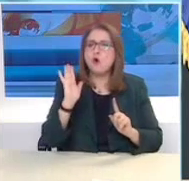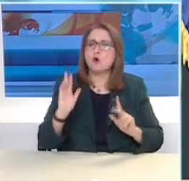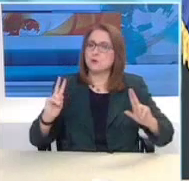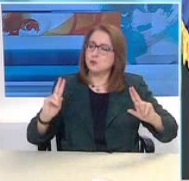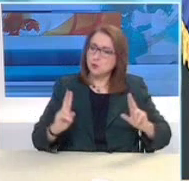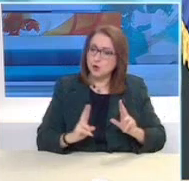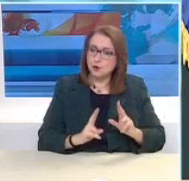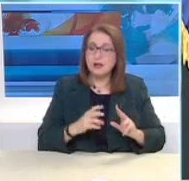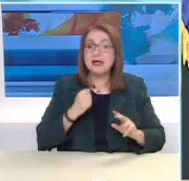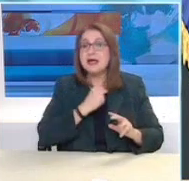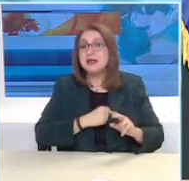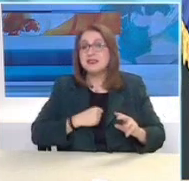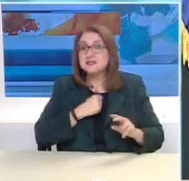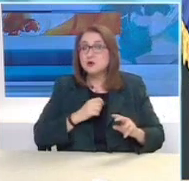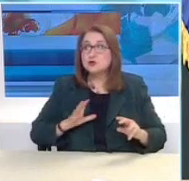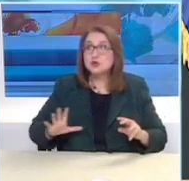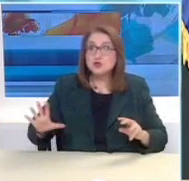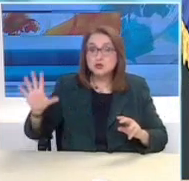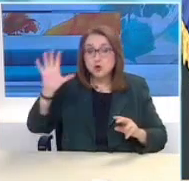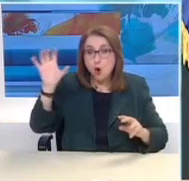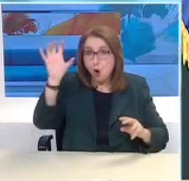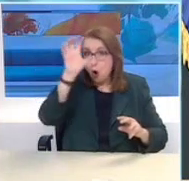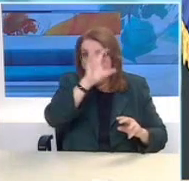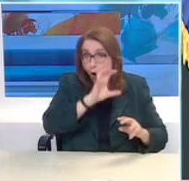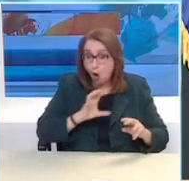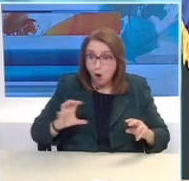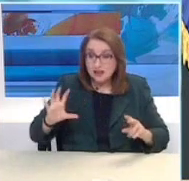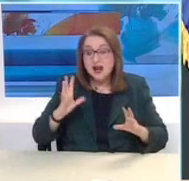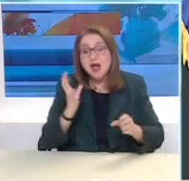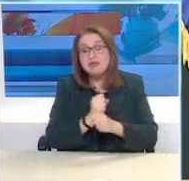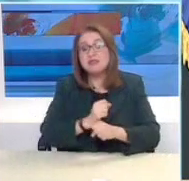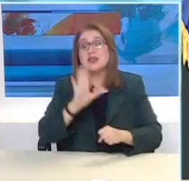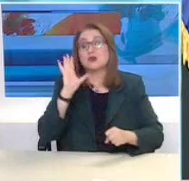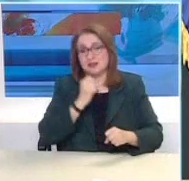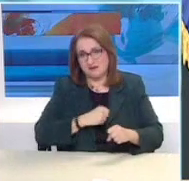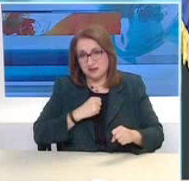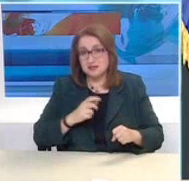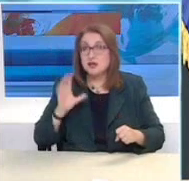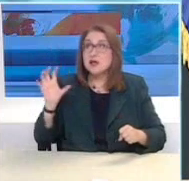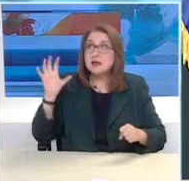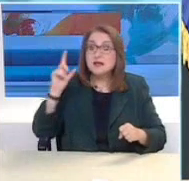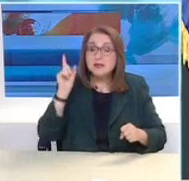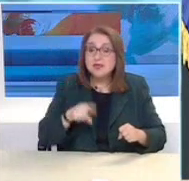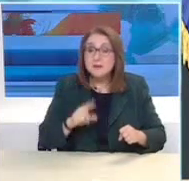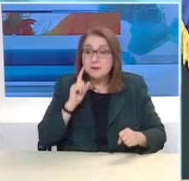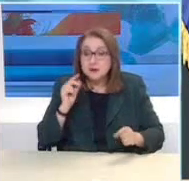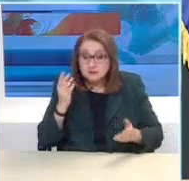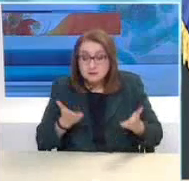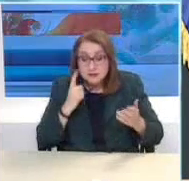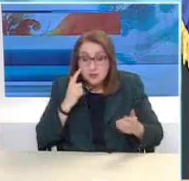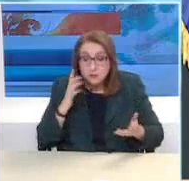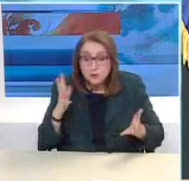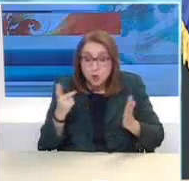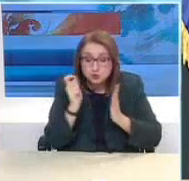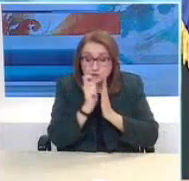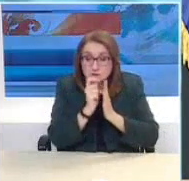δυστυχώς δεν το κατάφεραν όλοι, η χρυσή ισορροπία, καταγραφής ενός αριθμού των λοιμώξεων που θα μπορούσε να χειριστεί το σύστημα υγείας,